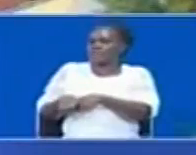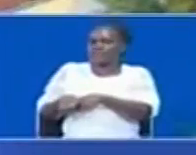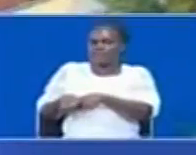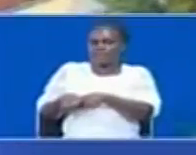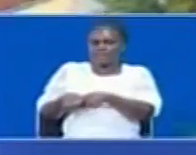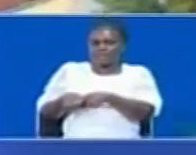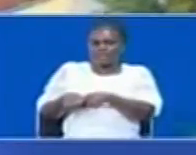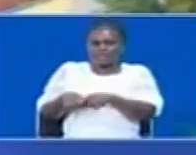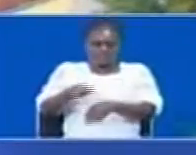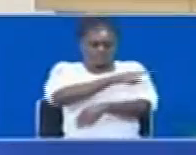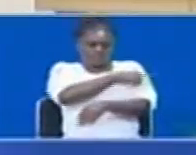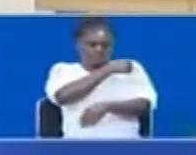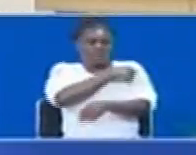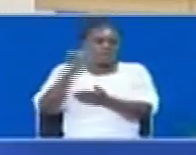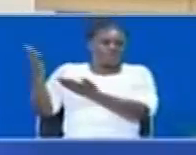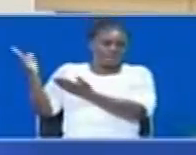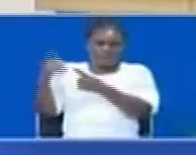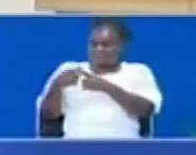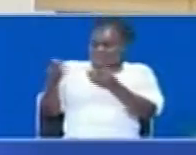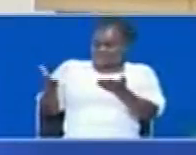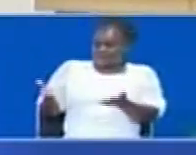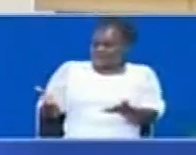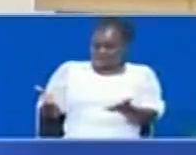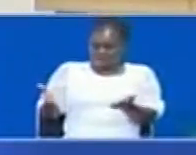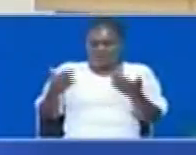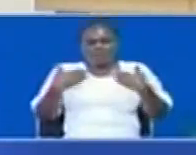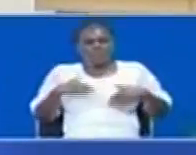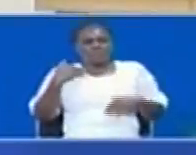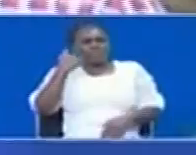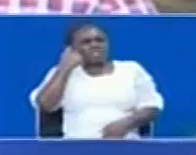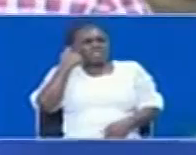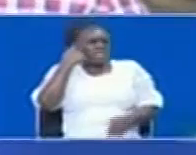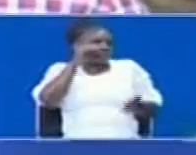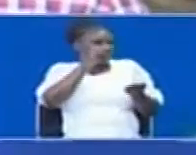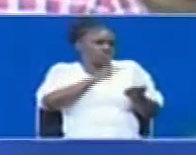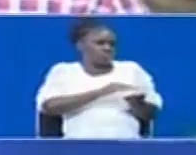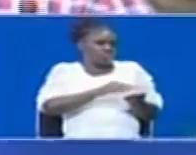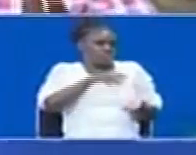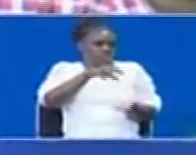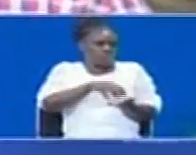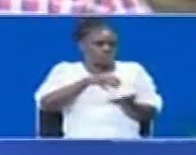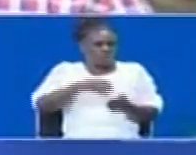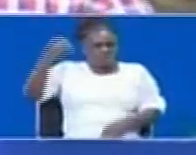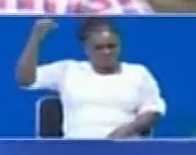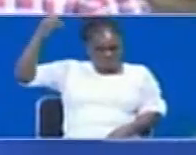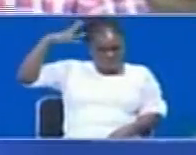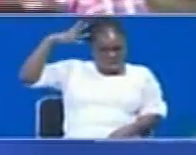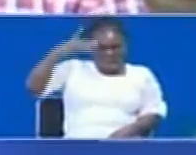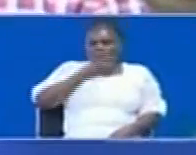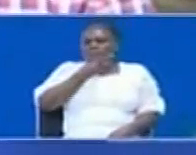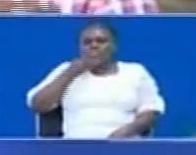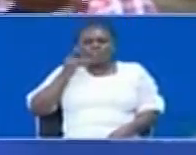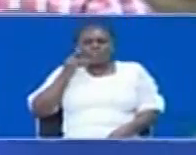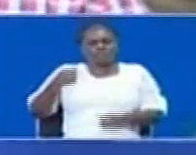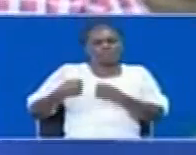Zahanati maeneo haya zipo, ila kwa sasa idadi ya wagonjwa imepungua. Hali ya kiangazi na ukame huja na changamoto